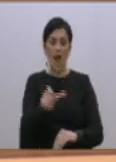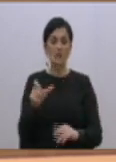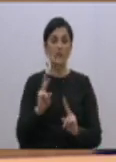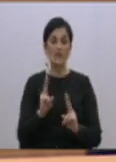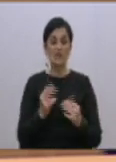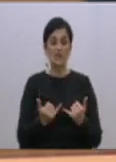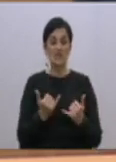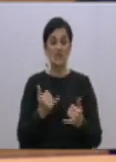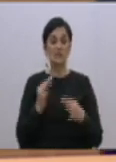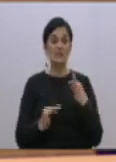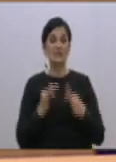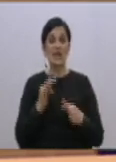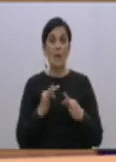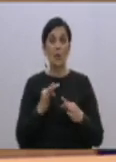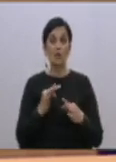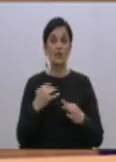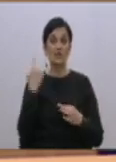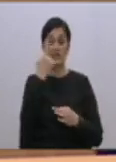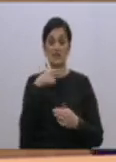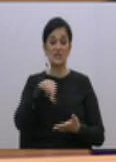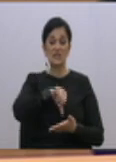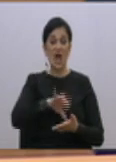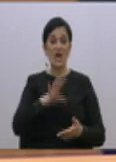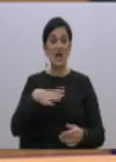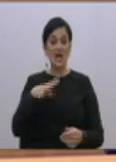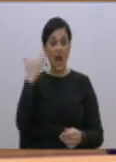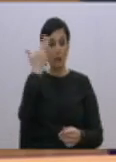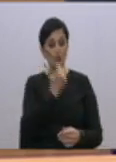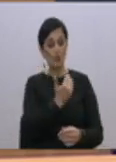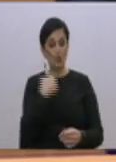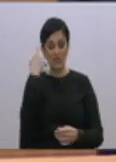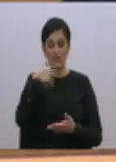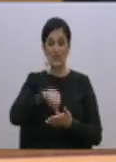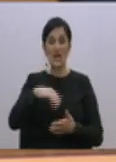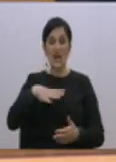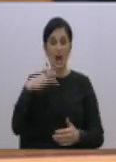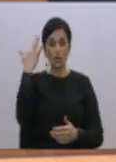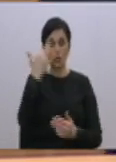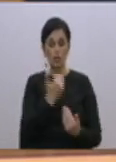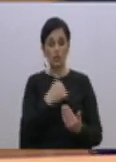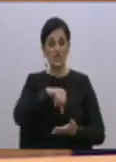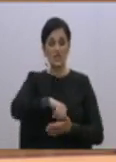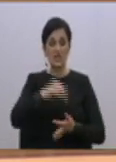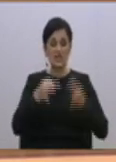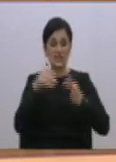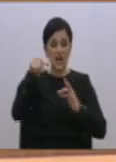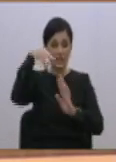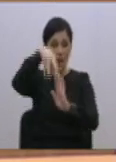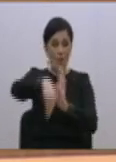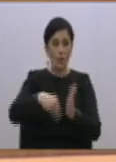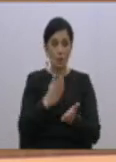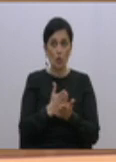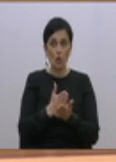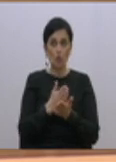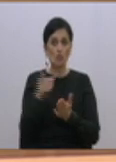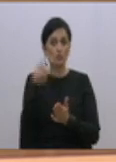დღეს სასამართლო სახეს კი არ წარმოადგენს, წარმოადგენს ქართული ოცნების სახეს. ის ადამიანები არიან ქართული ოცნების წარმომადგენლები სასამართლოში. არავინ